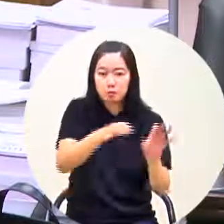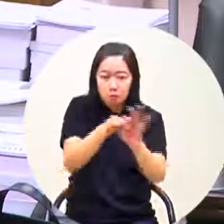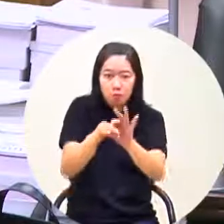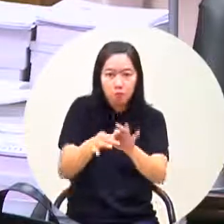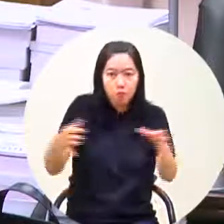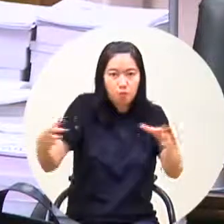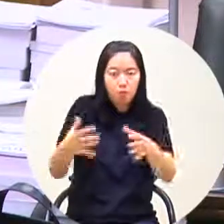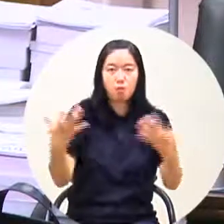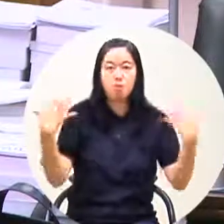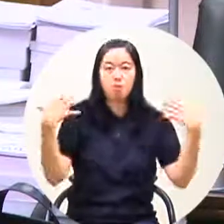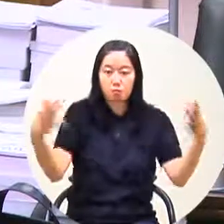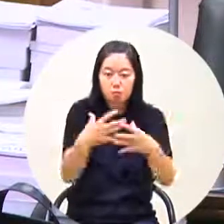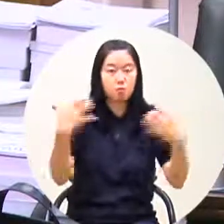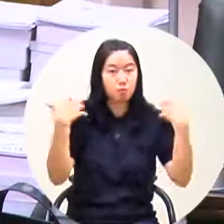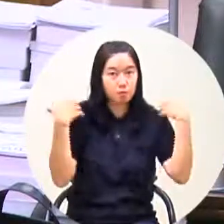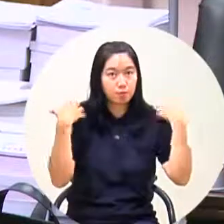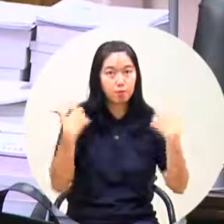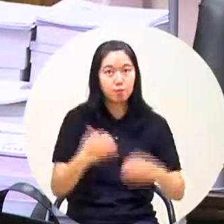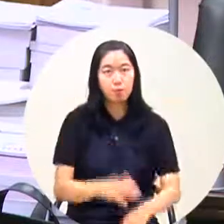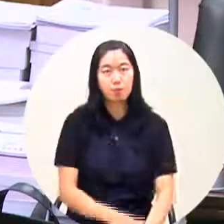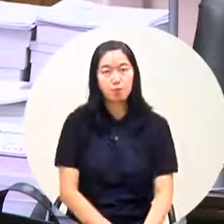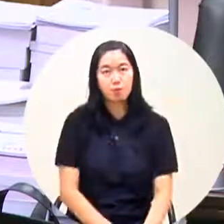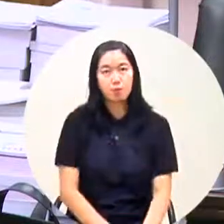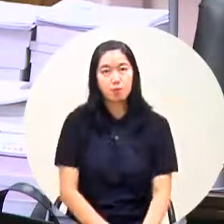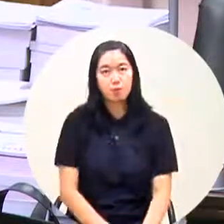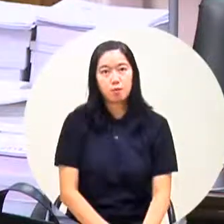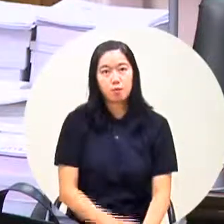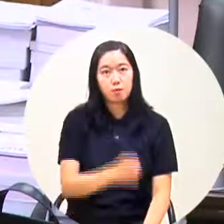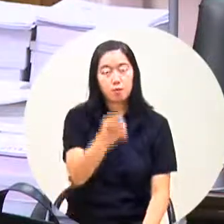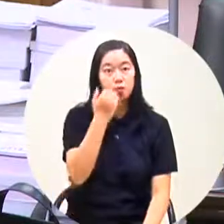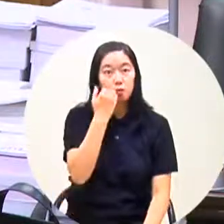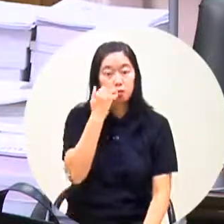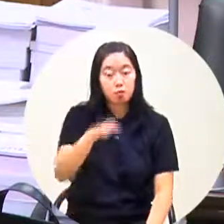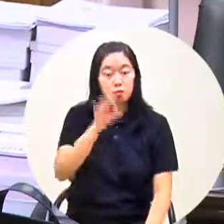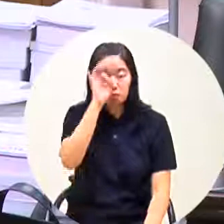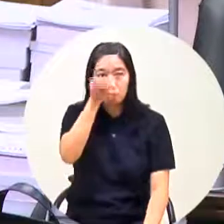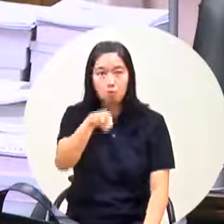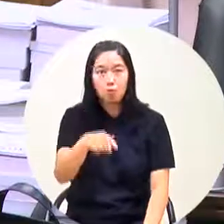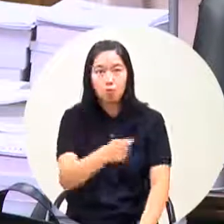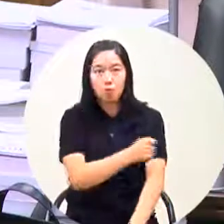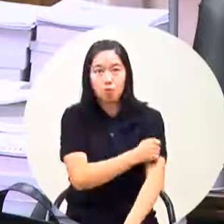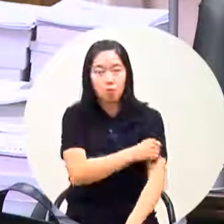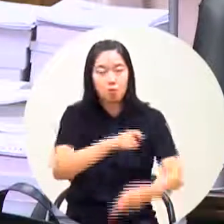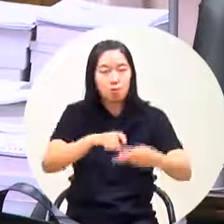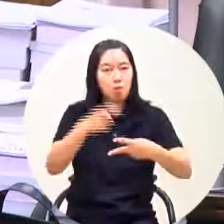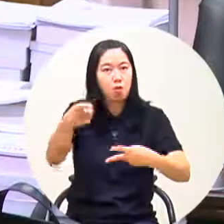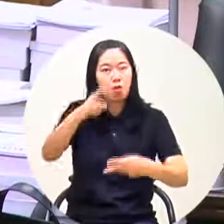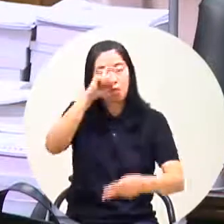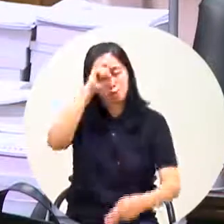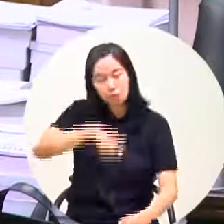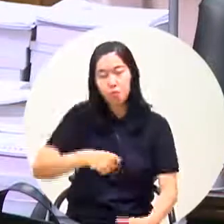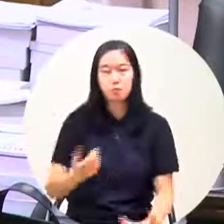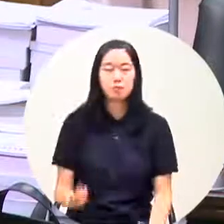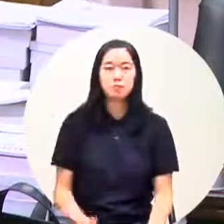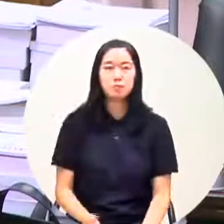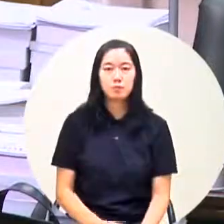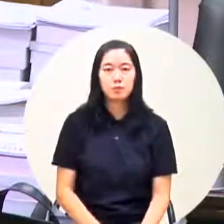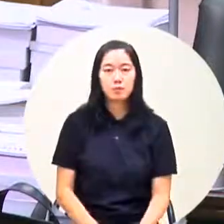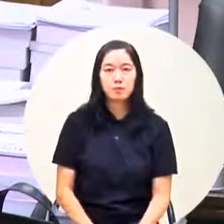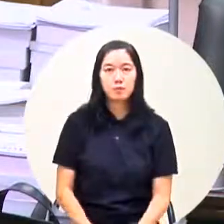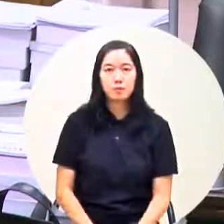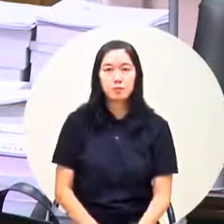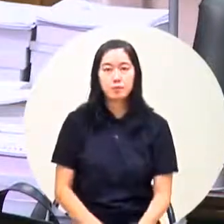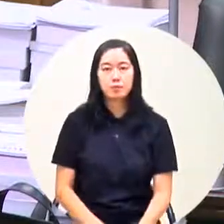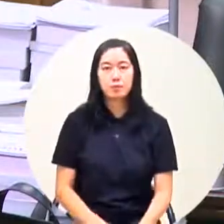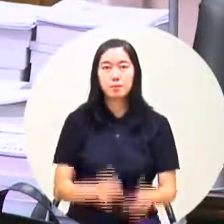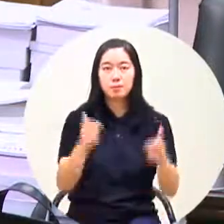承担的啊，你到现在还这样子看，你们如果还是这样子看，台湾的劳工是没有希望的。好，我咨询到这里，谢谢